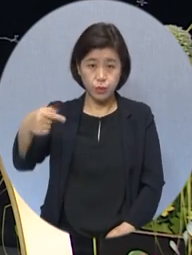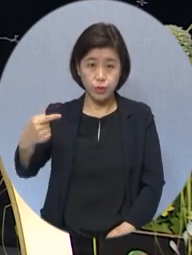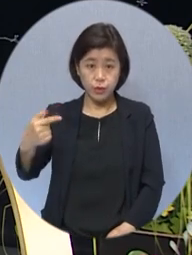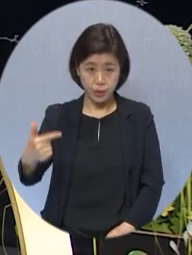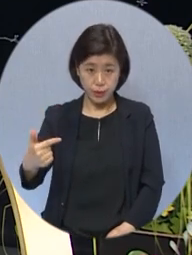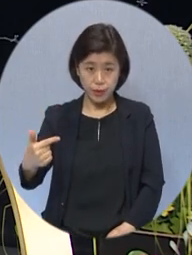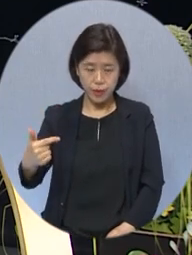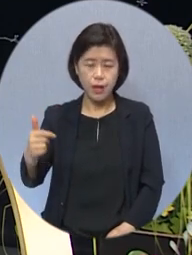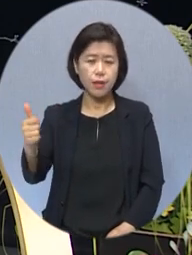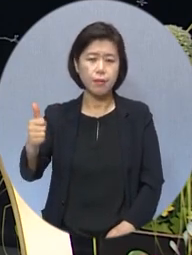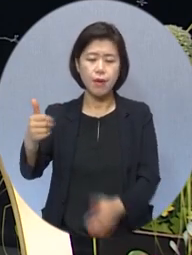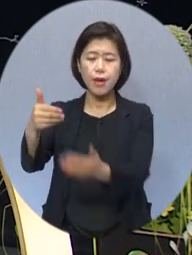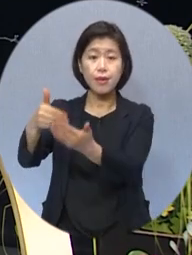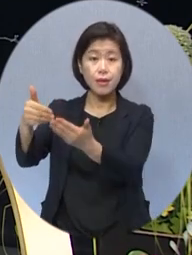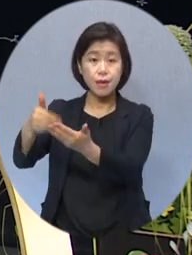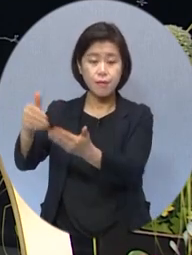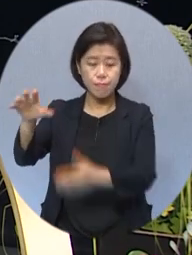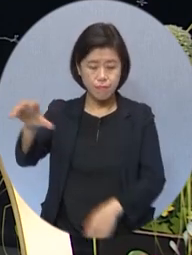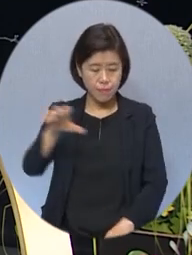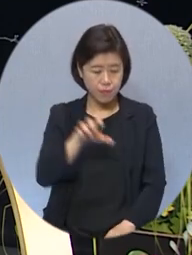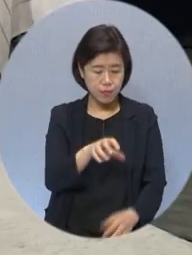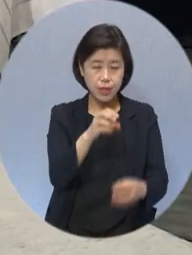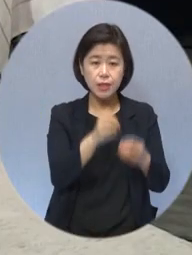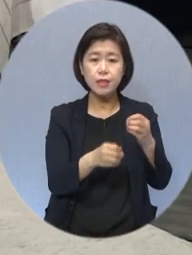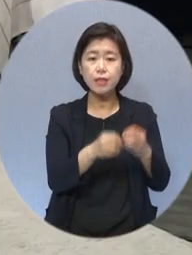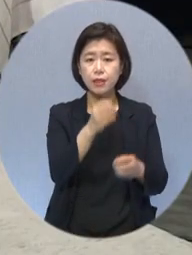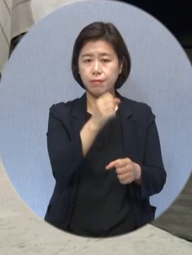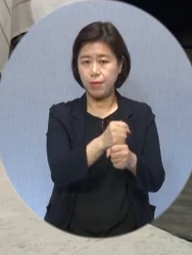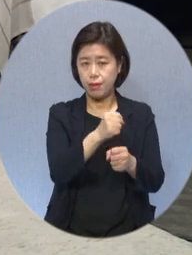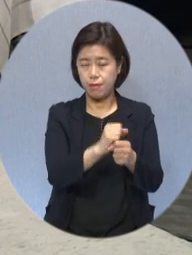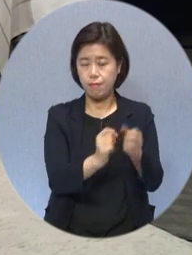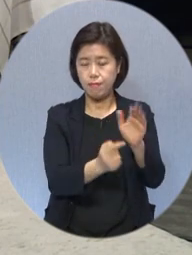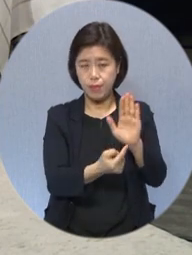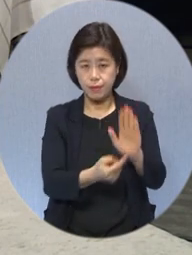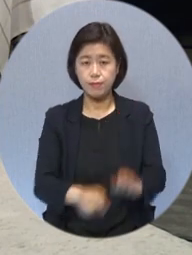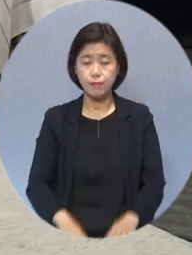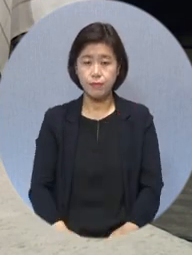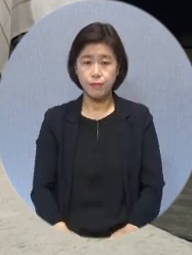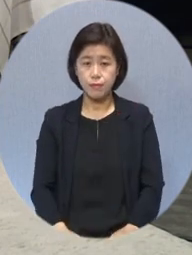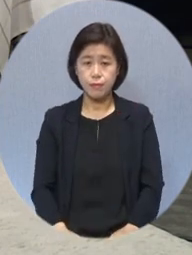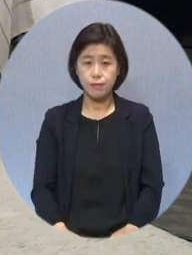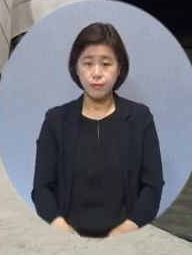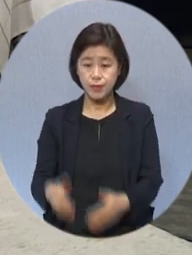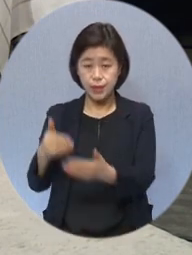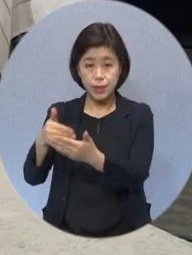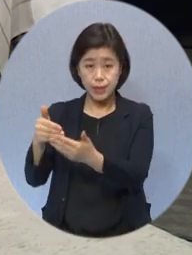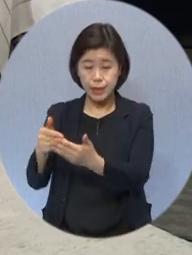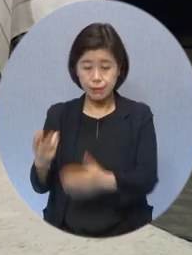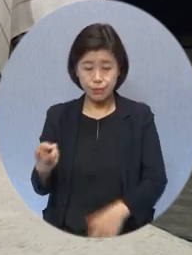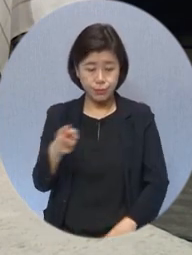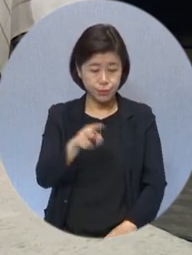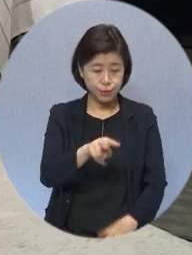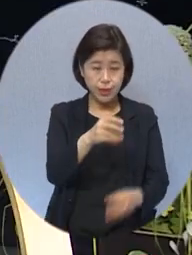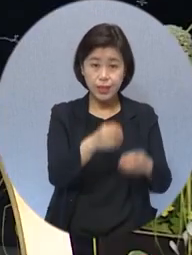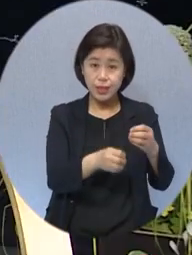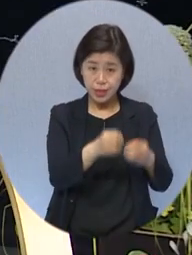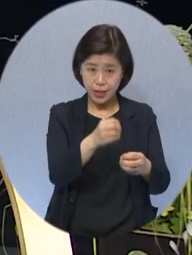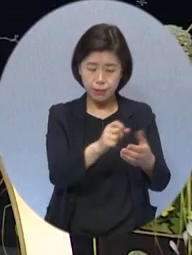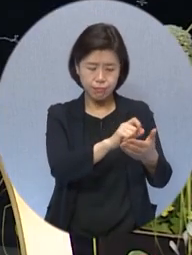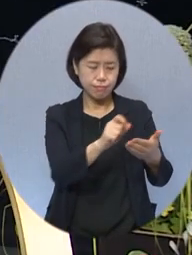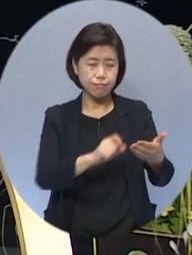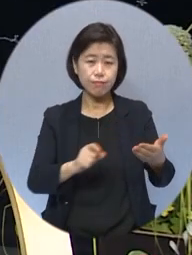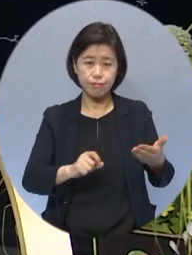데 성공하고 있습니다. 그림을 시문으로 다시 태어나게 한 것입니다.